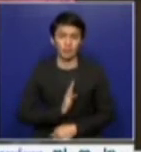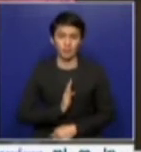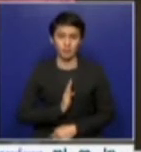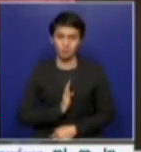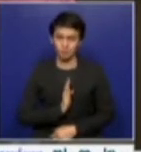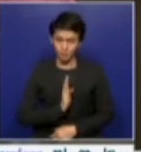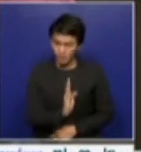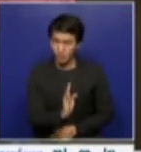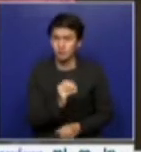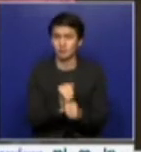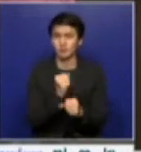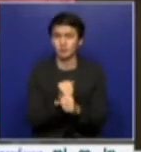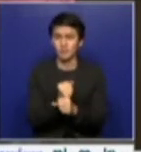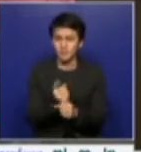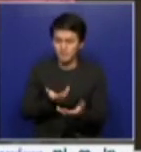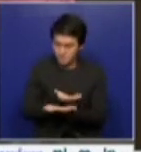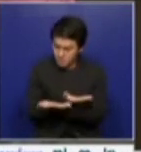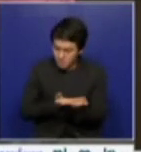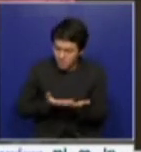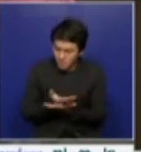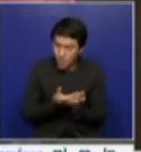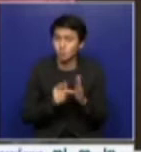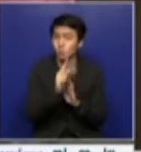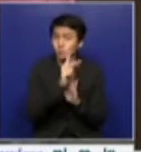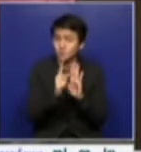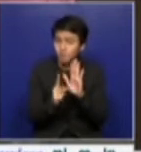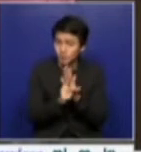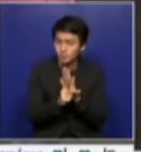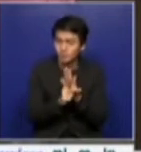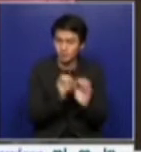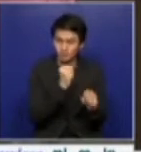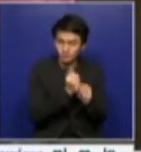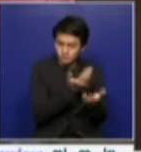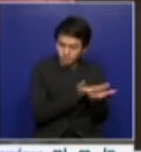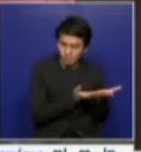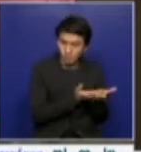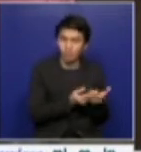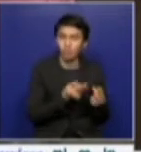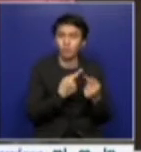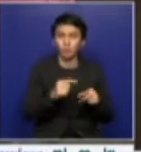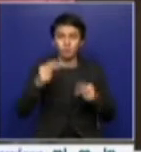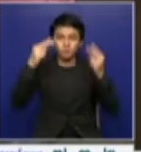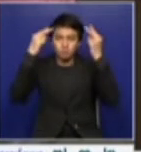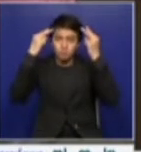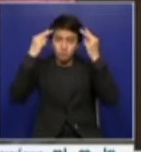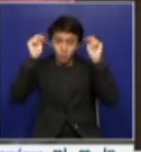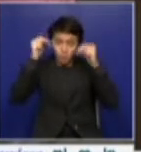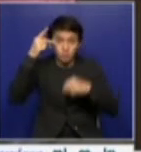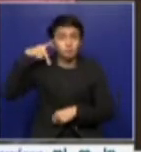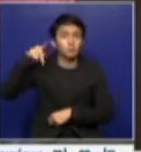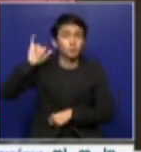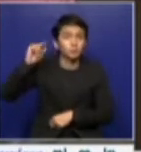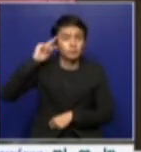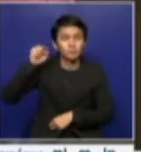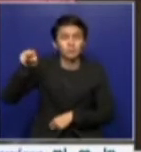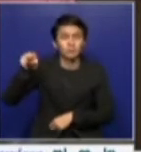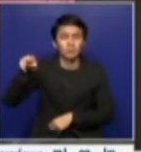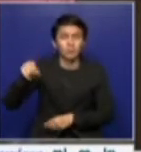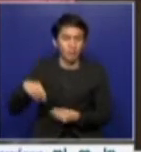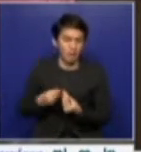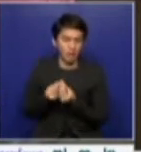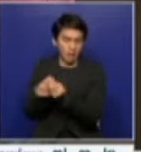หน้าทำหน้าที่ในการที่หน้าต่างตองกฎหมายแต่พลเอกประยุทธ์จันทร์โอชากับตั้งพลเอก